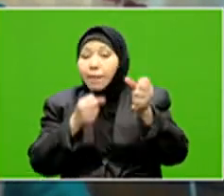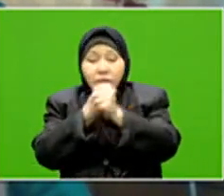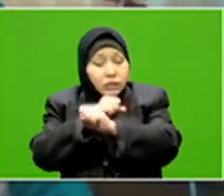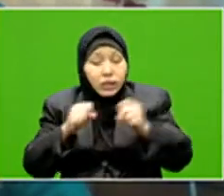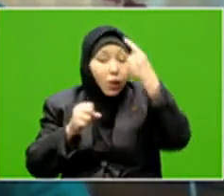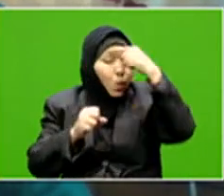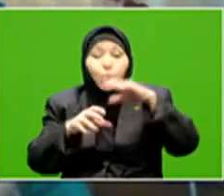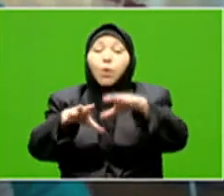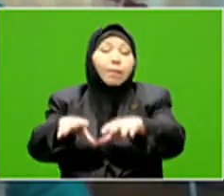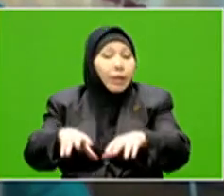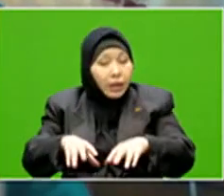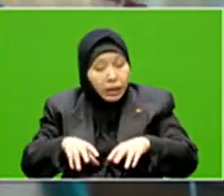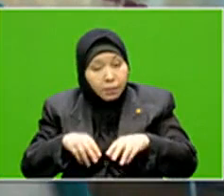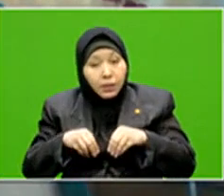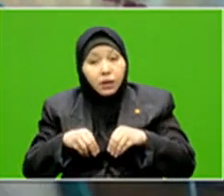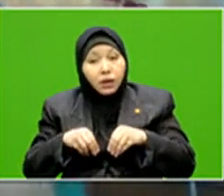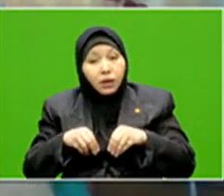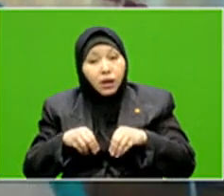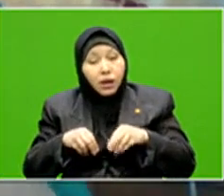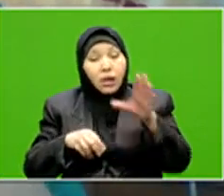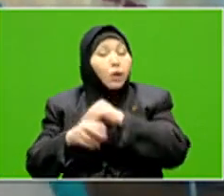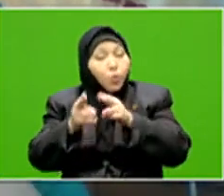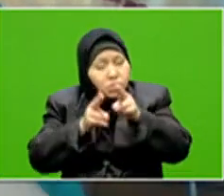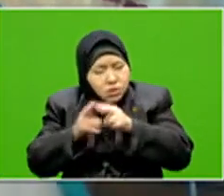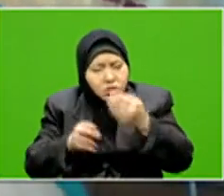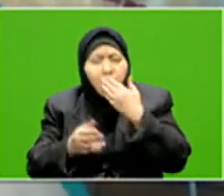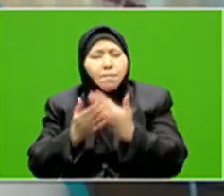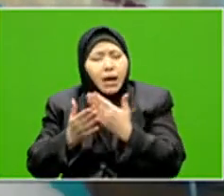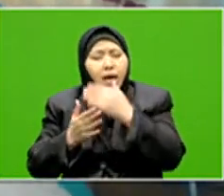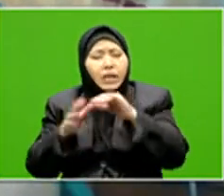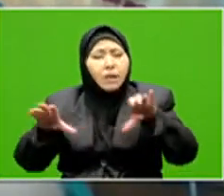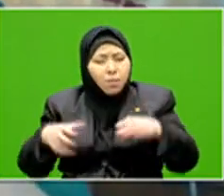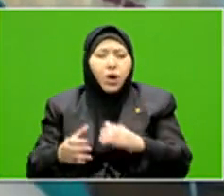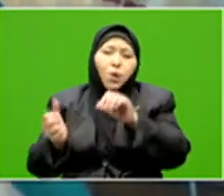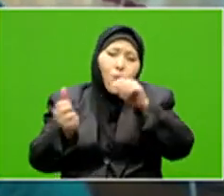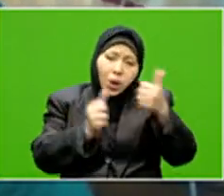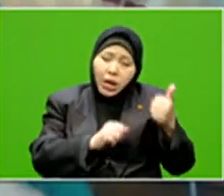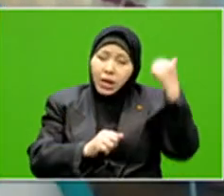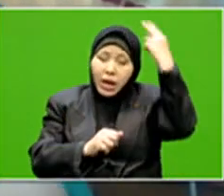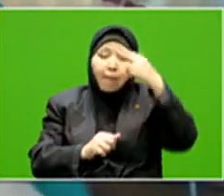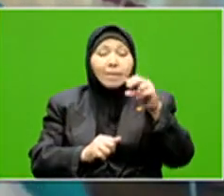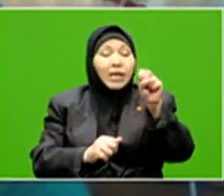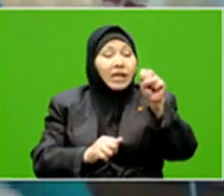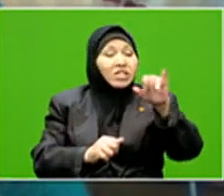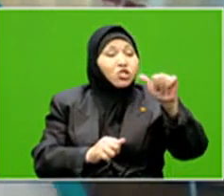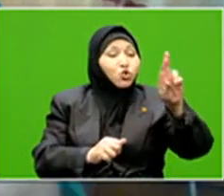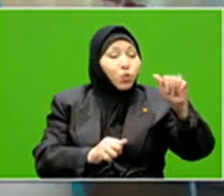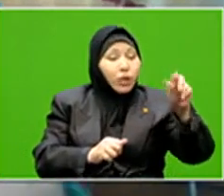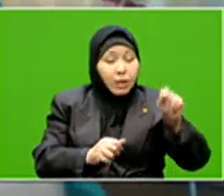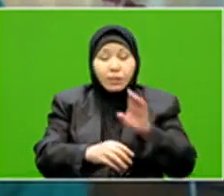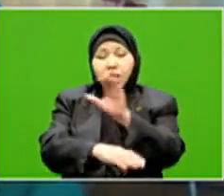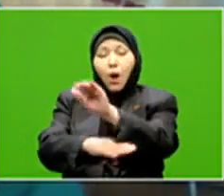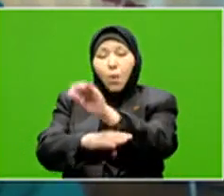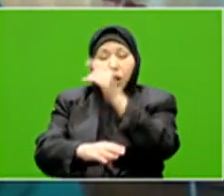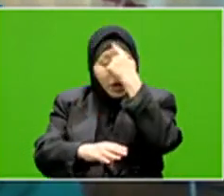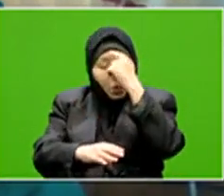untuk menerima usaha-usaha baik yang dibuat oleh Nabi Syuaib daripada dakwah dia untuk